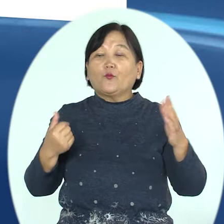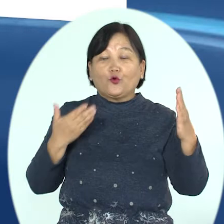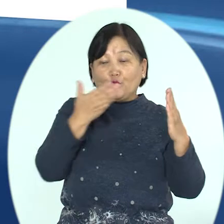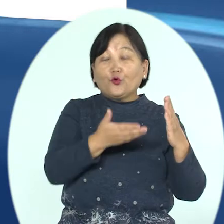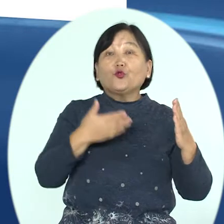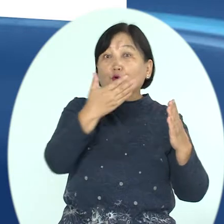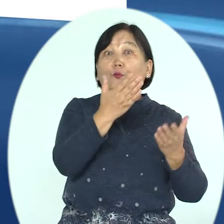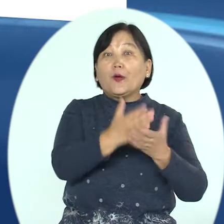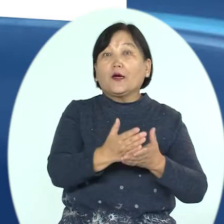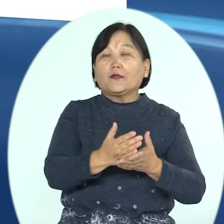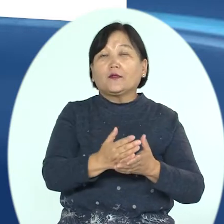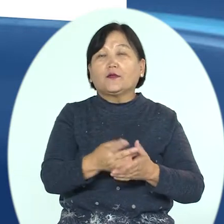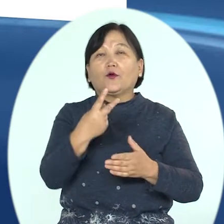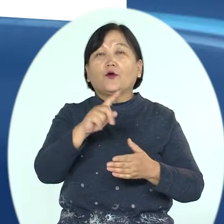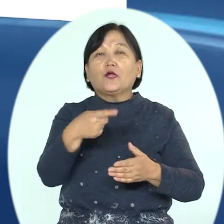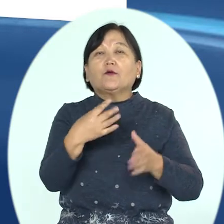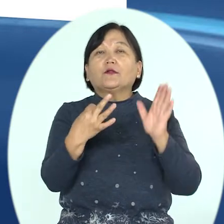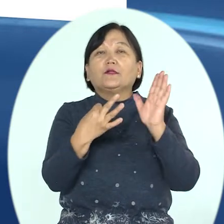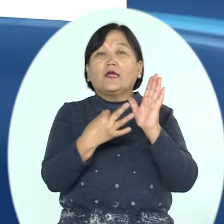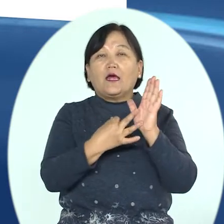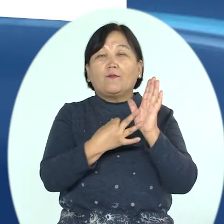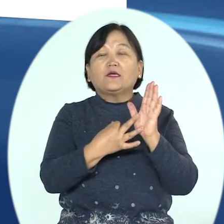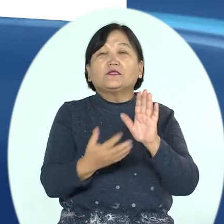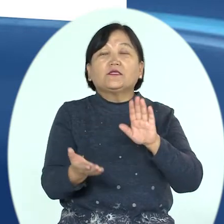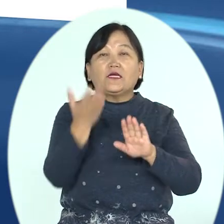шаардлага хангаад бакалавр 2.8-аас дээш,